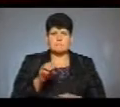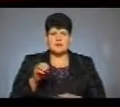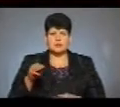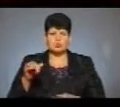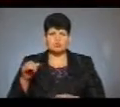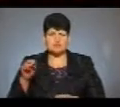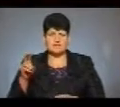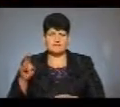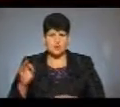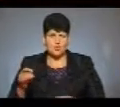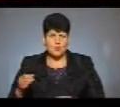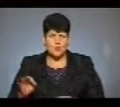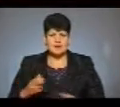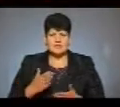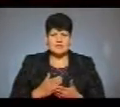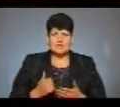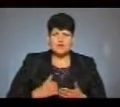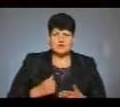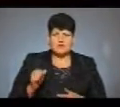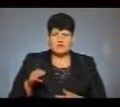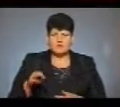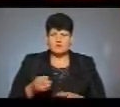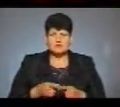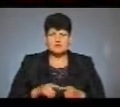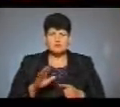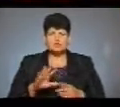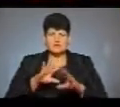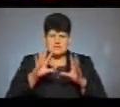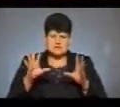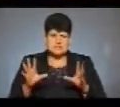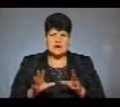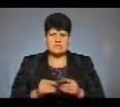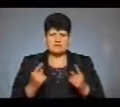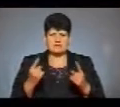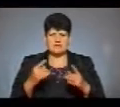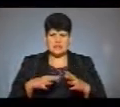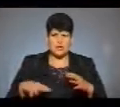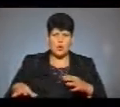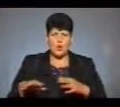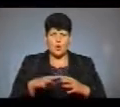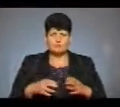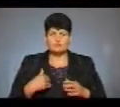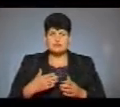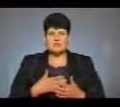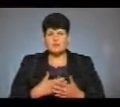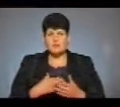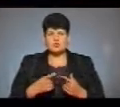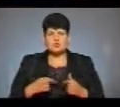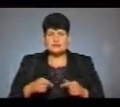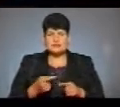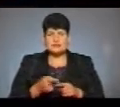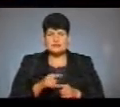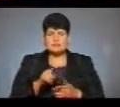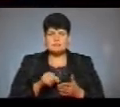і є воїнам АТО, тобто це буде такий загальновеликий комплекс. І в нас, як в громадській організації, які це